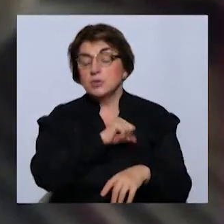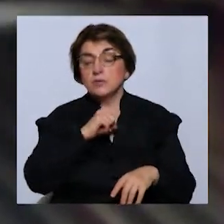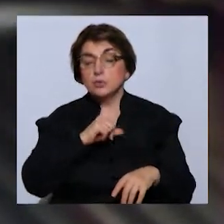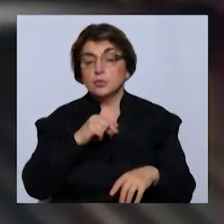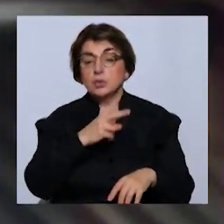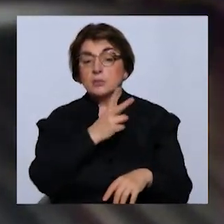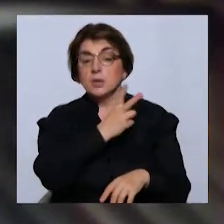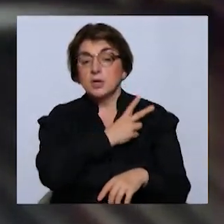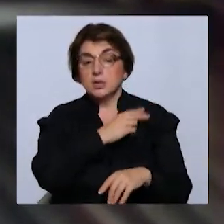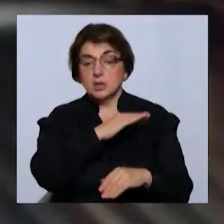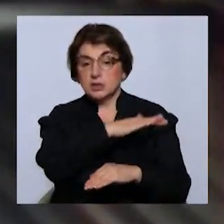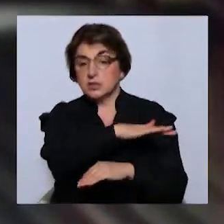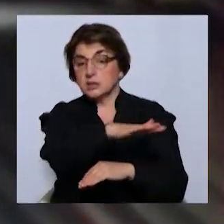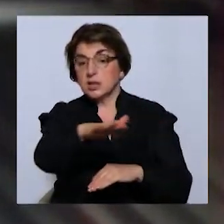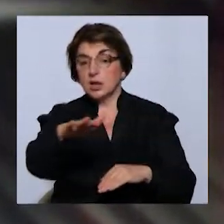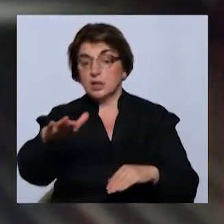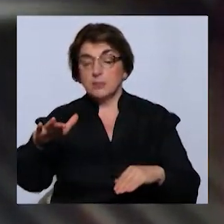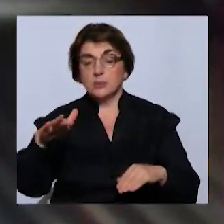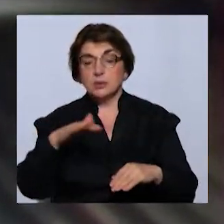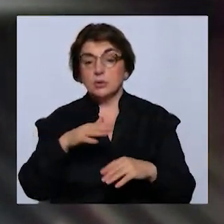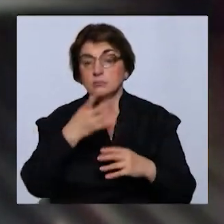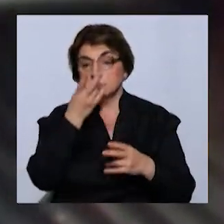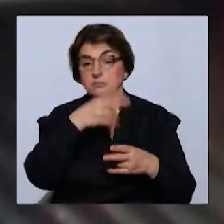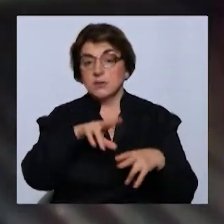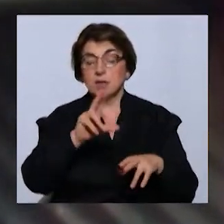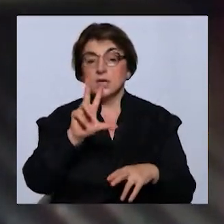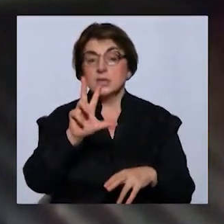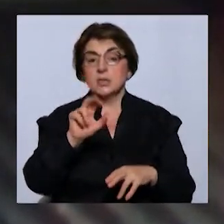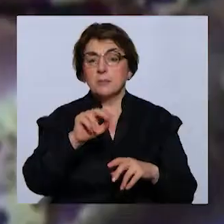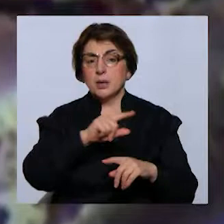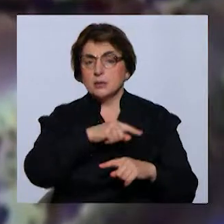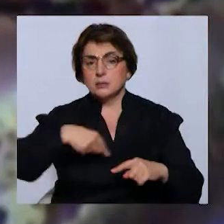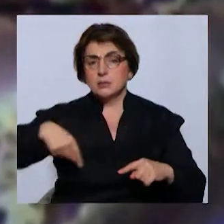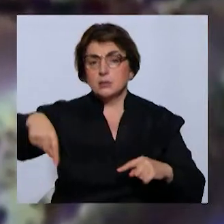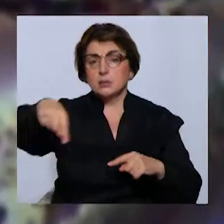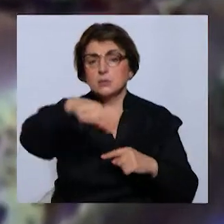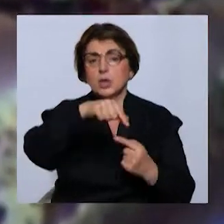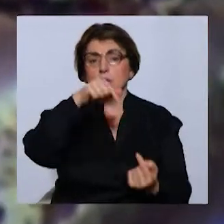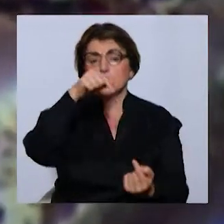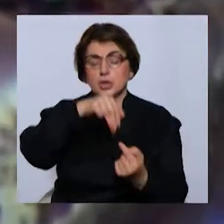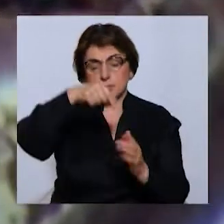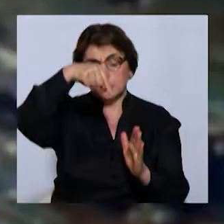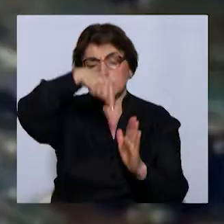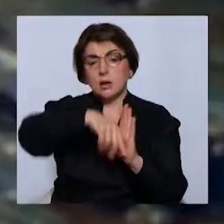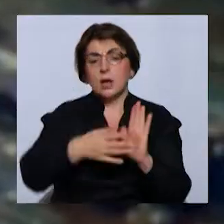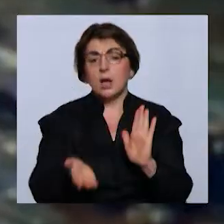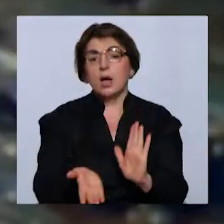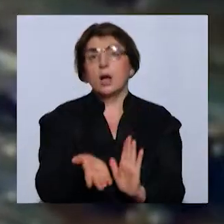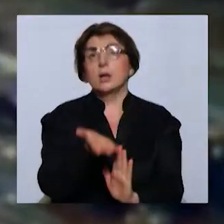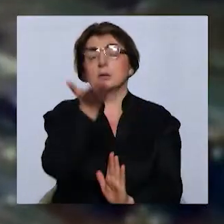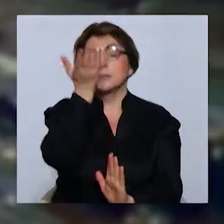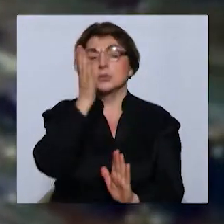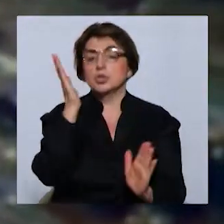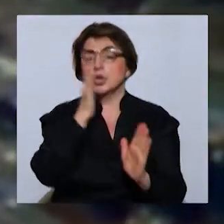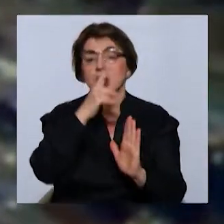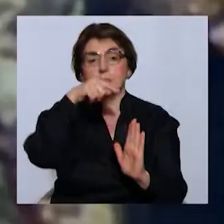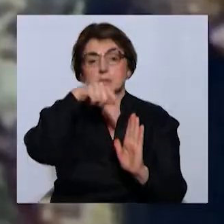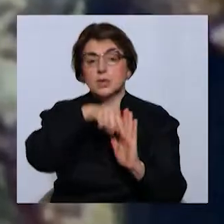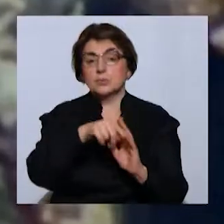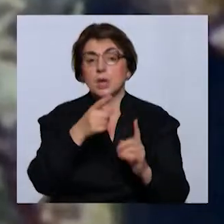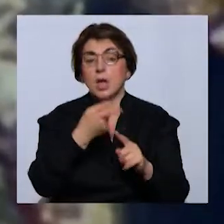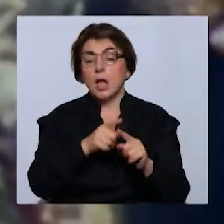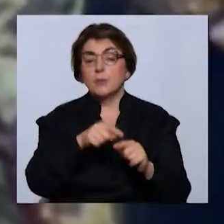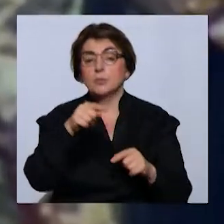კილომეტრი. ნავთობი აპკის სახით ეკვრის წყალს და შესაბამისად ის აღარ უშვებს გარემოდან, ატმოსფეროდან ჟანგბადს და